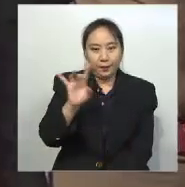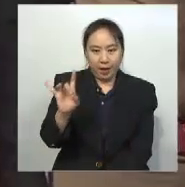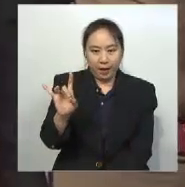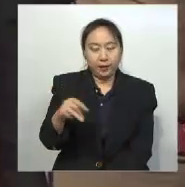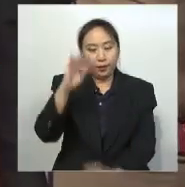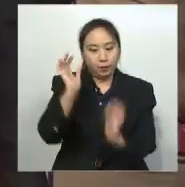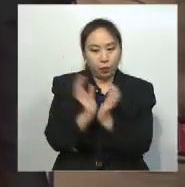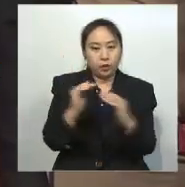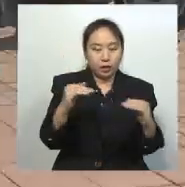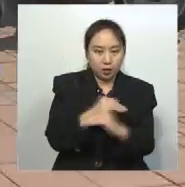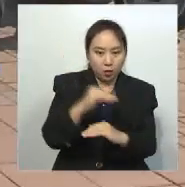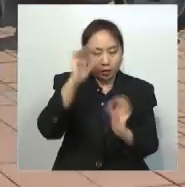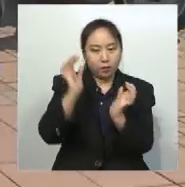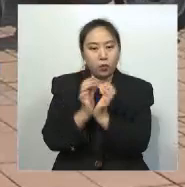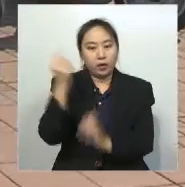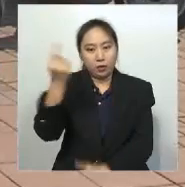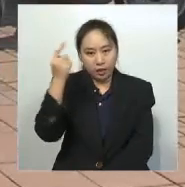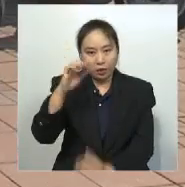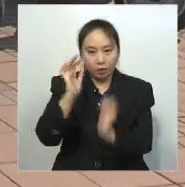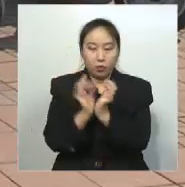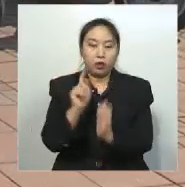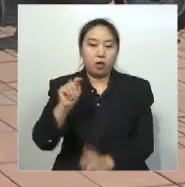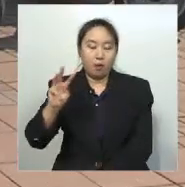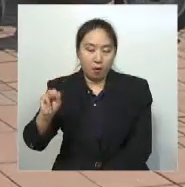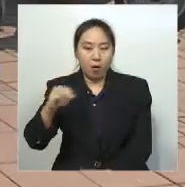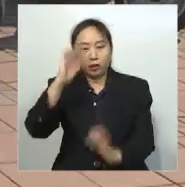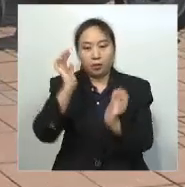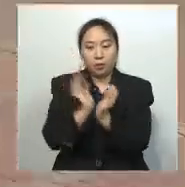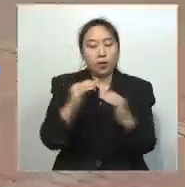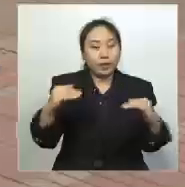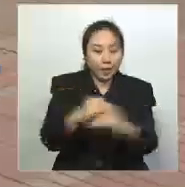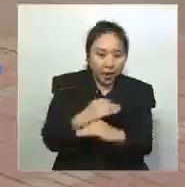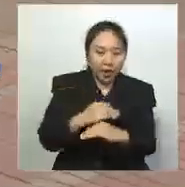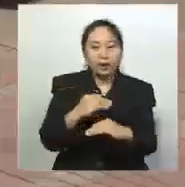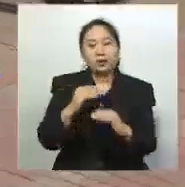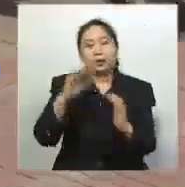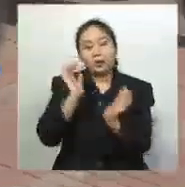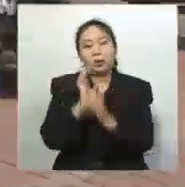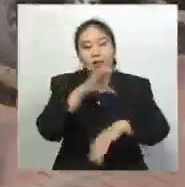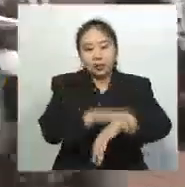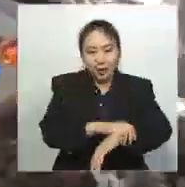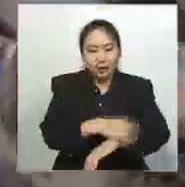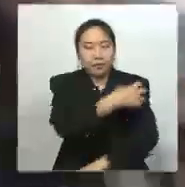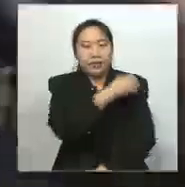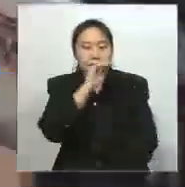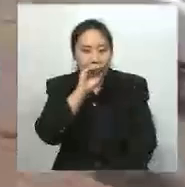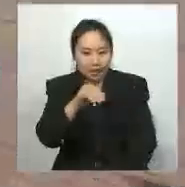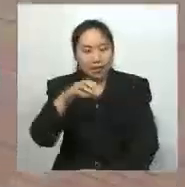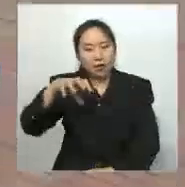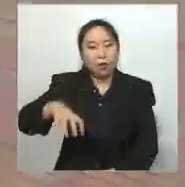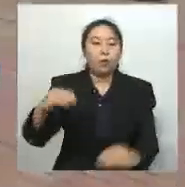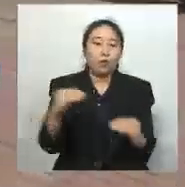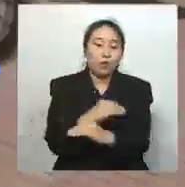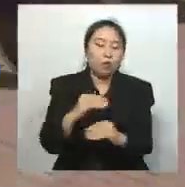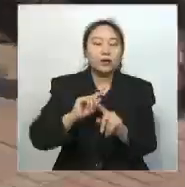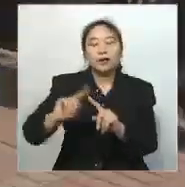รตำรวจท่องเที่ยวตำรวจตรวจคนเข้าเมืองตำรวจทางหลวงตำรวจปราบปรามเทศกิจกรมการขนส่งทางบกการทางพิเศษแห่งประเ